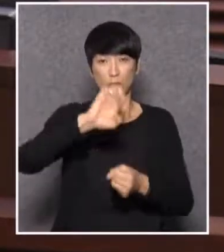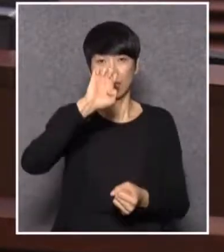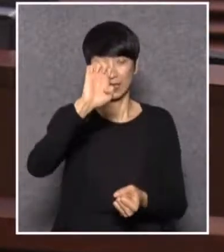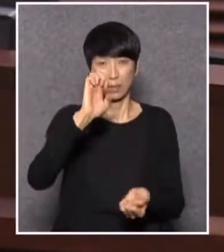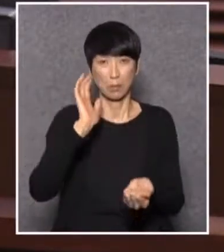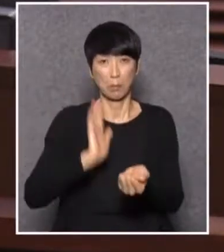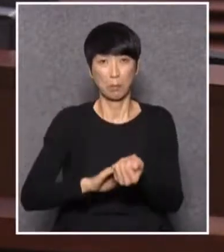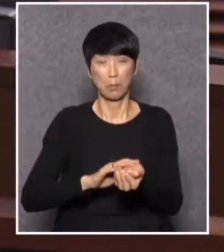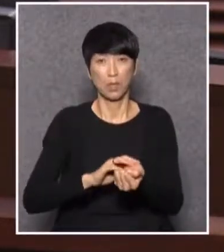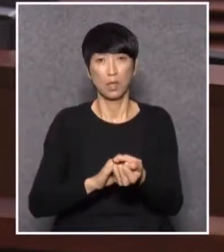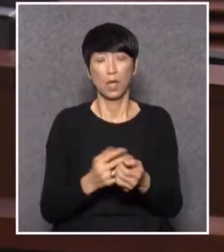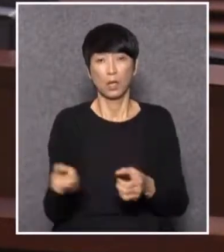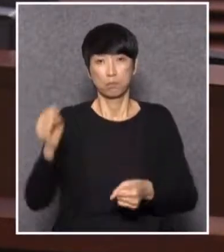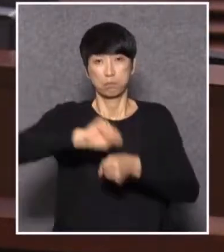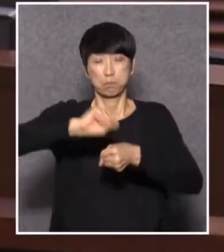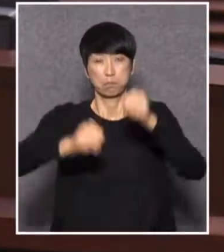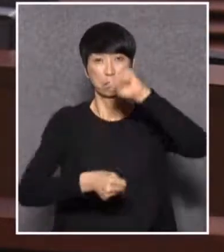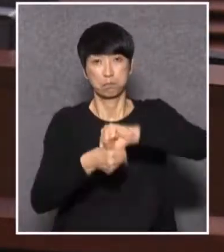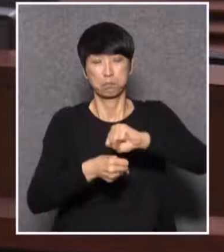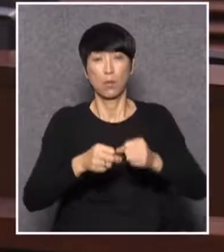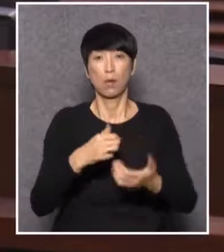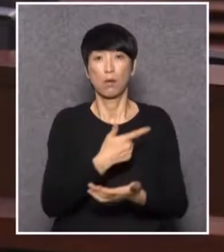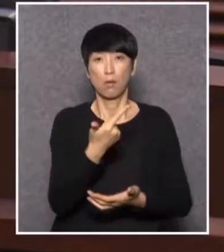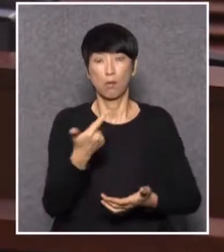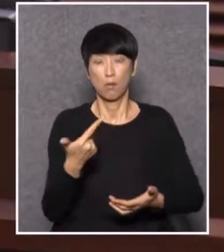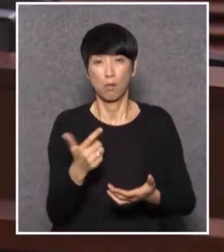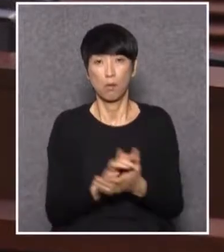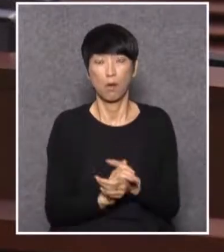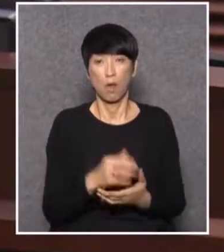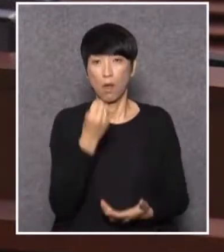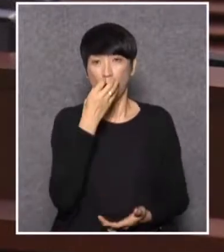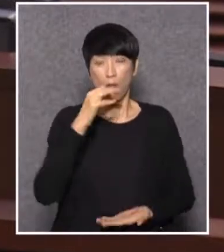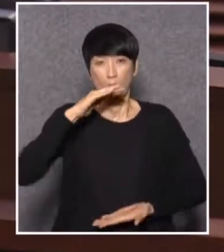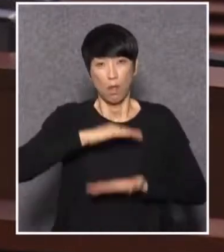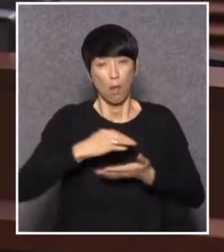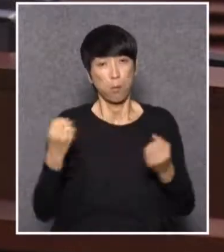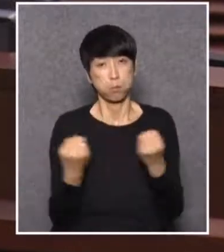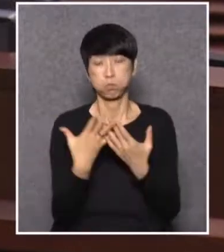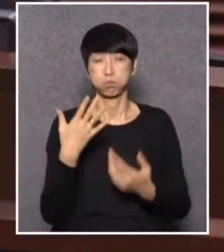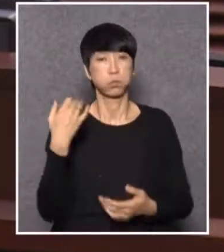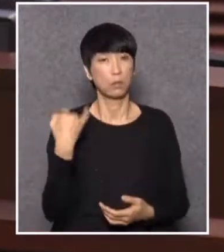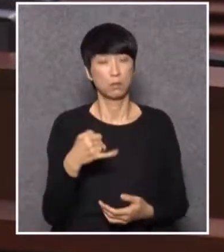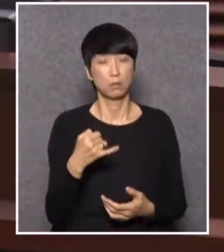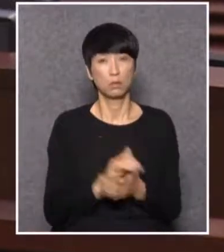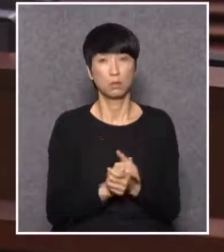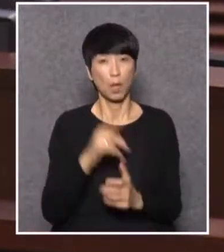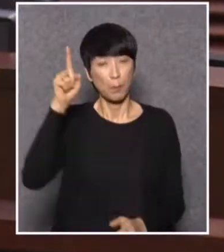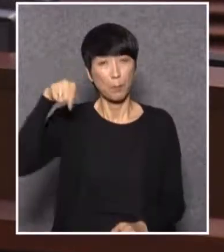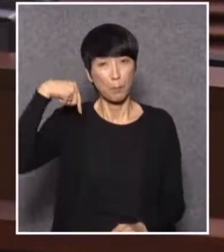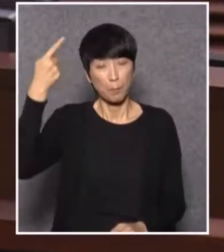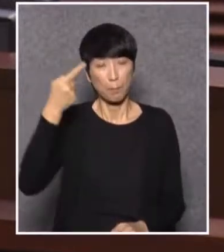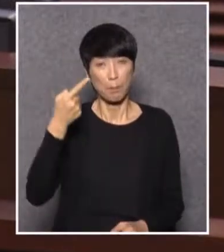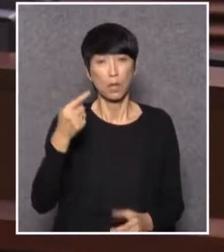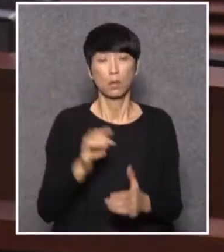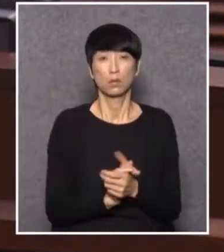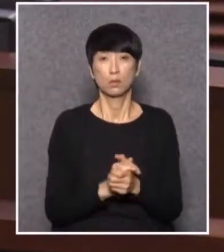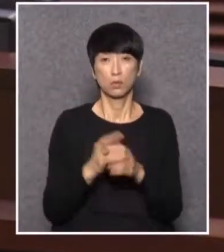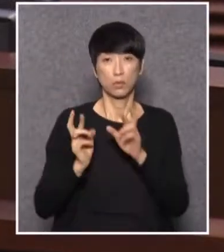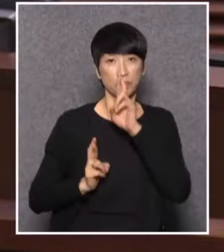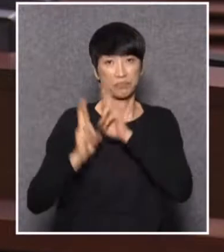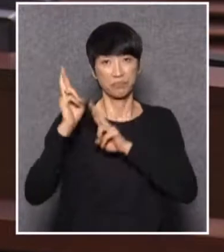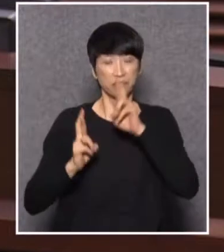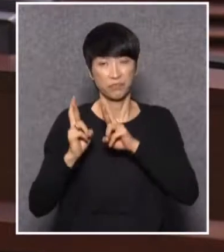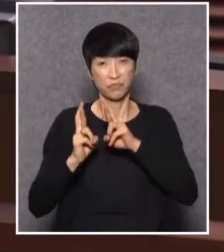恐怕係雪上加霜啦。香港可能真係極承受唔到呢個壓力。紐約咁先進嘅城市咧，亦都失守